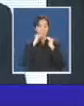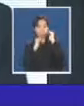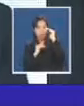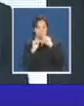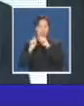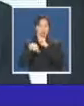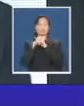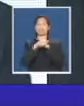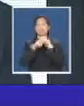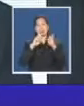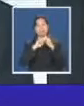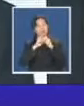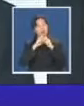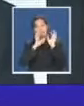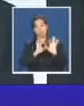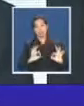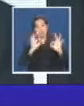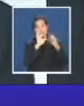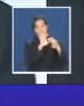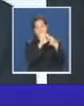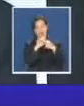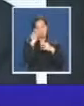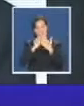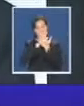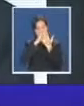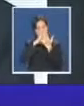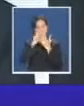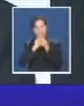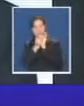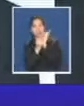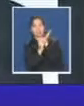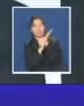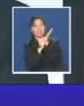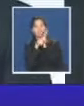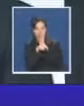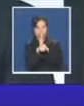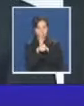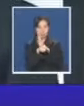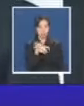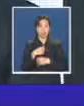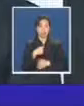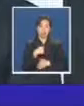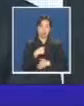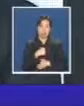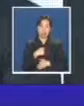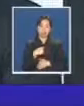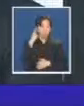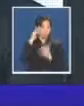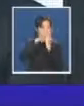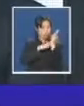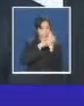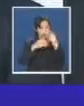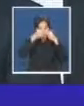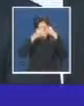ที่เราพูดถึงว่าเป็นที่มาของความจำเป็นในการปฏิรูปประเทศไทยเพราะฉะนั้นใน 9มาตรการ